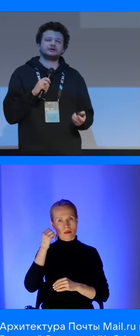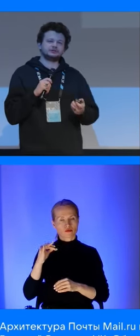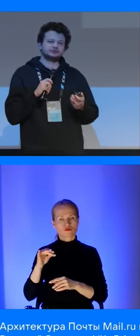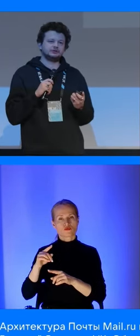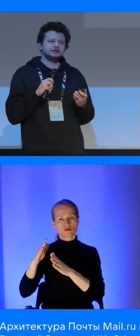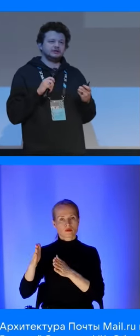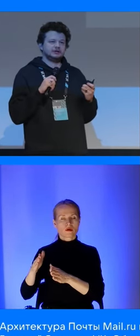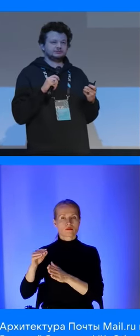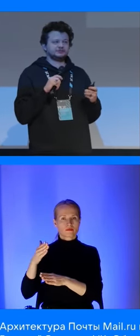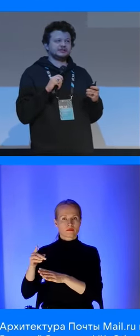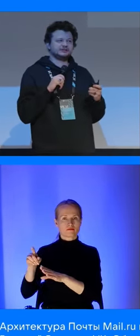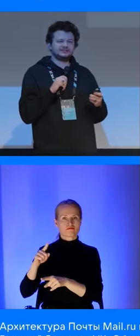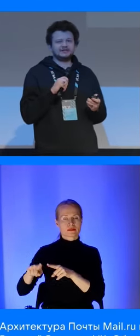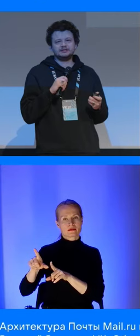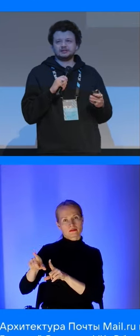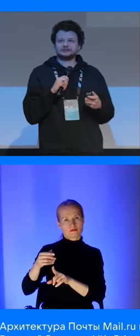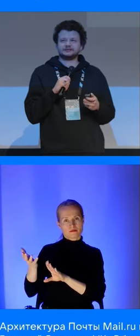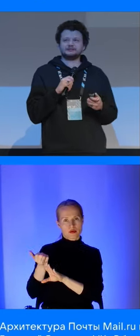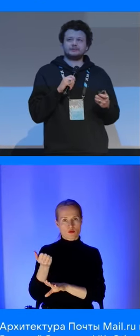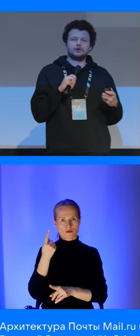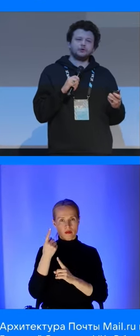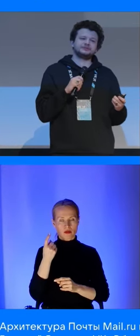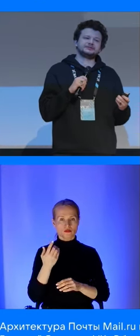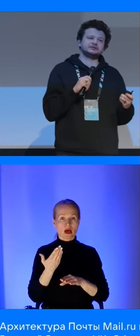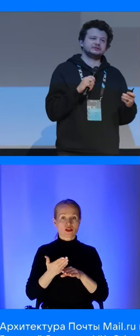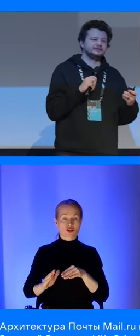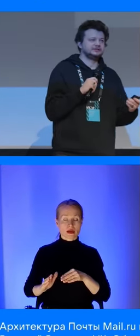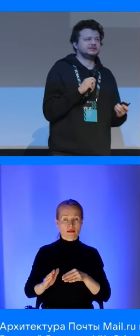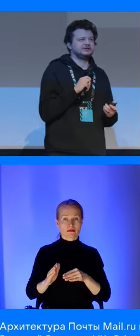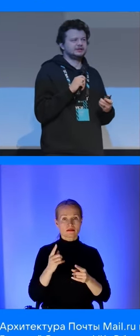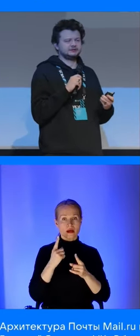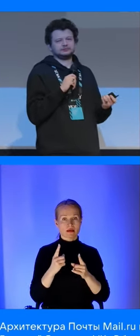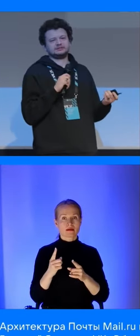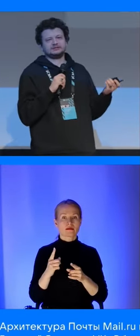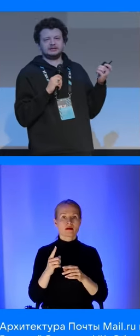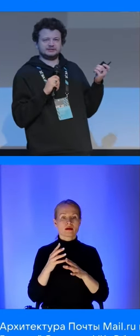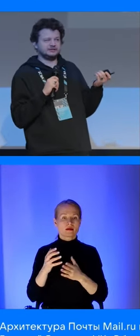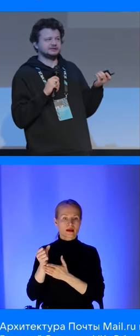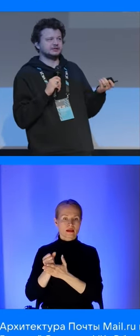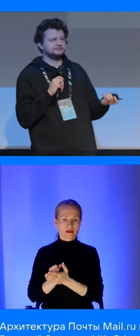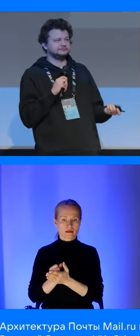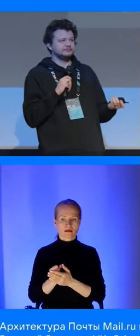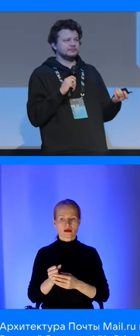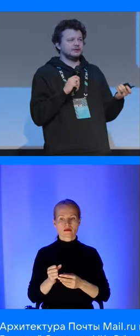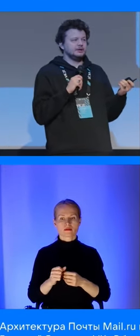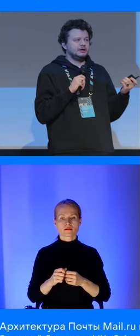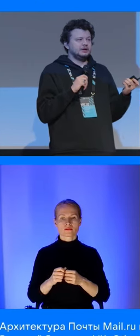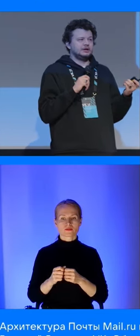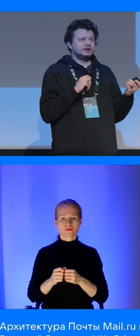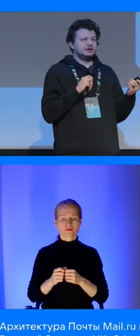быструю навигацию осуществлять. Часть данных хранится в так называемых opt-индексах. Они хранятся у нас на SSD-дисках.